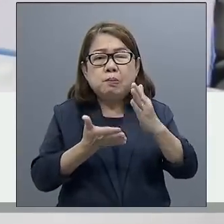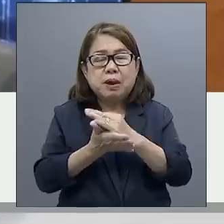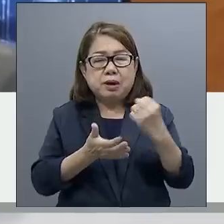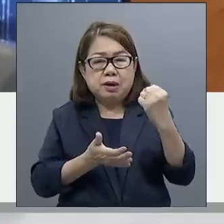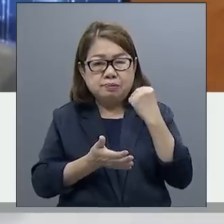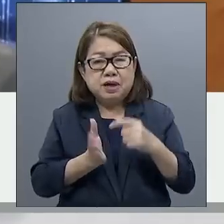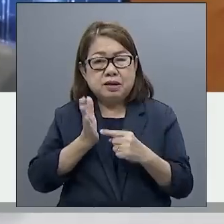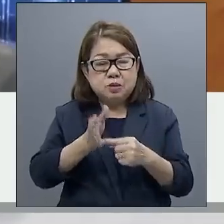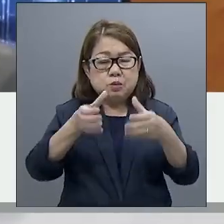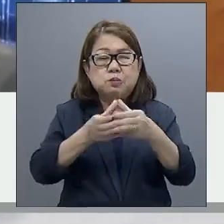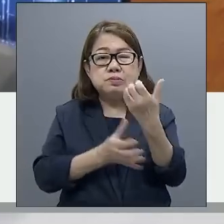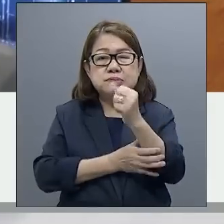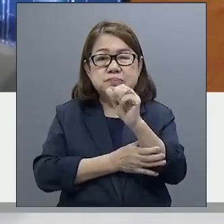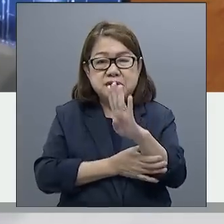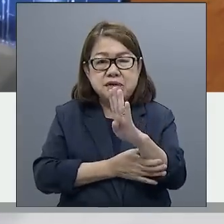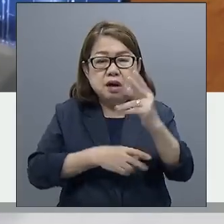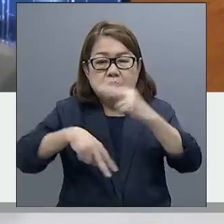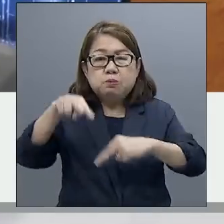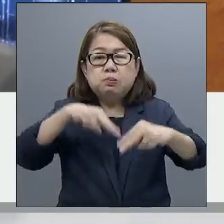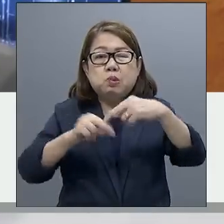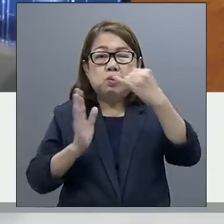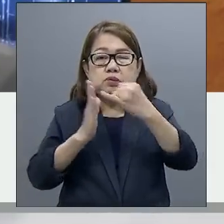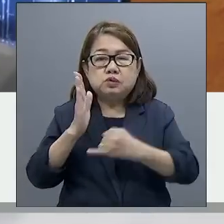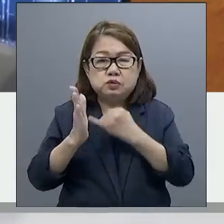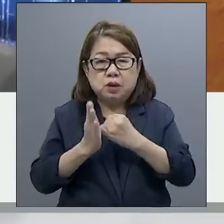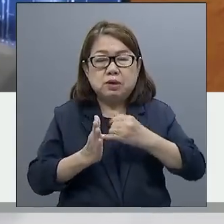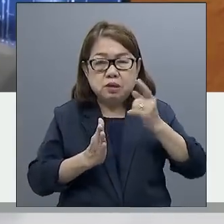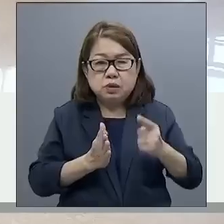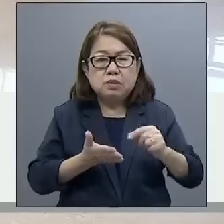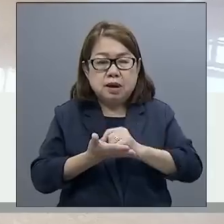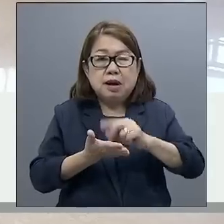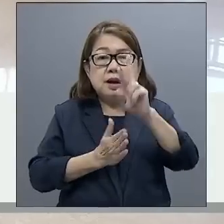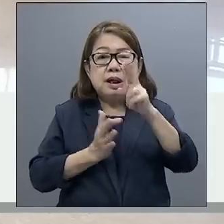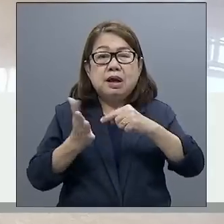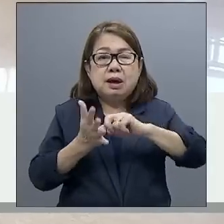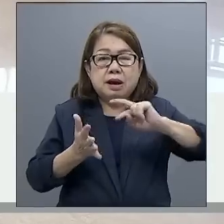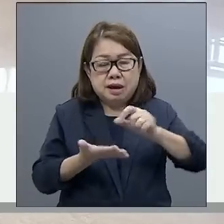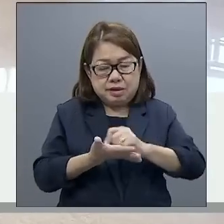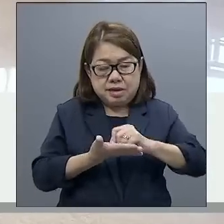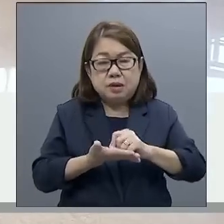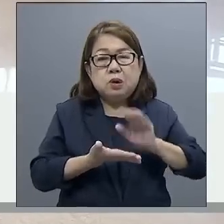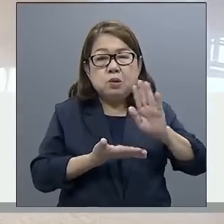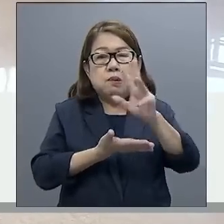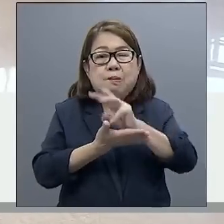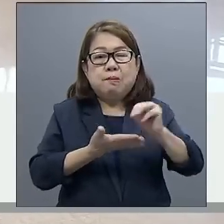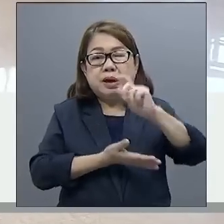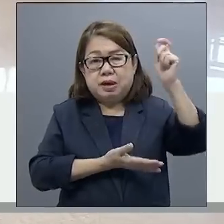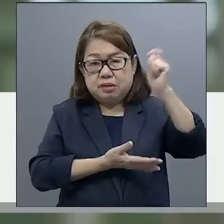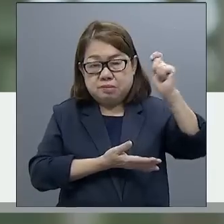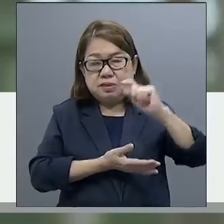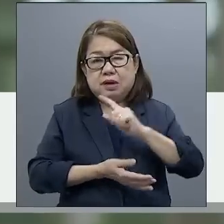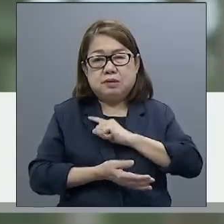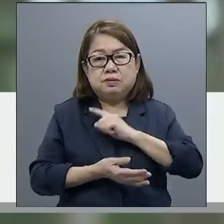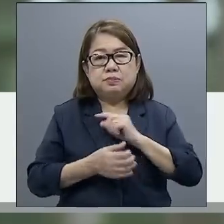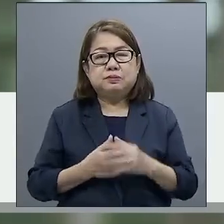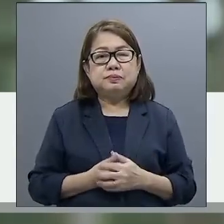หมวด 14การปกครองส่วนท้องถิ่นผ่านการร่วมยกร่างนะคะโดยมหาวิทยาลัยธรรมศาสตร์นายสมคิดเลิศไพฑูรย์และ